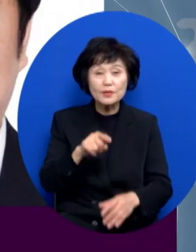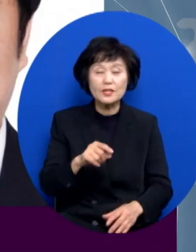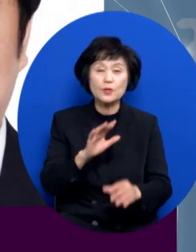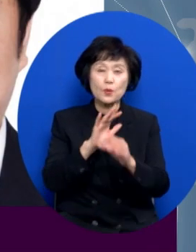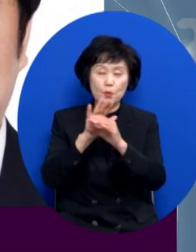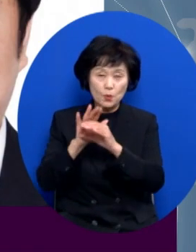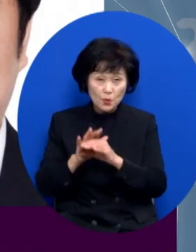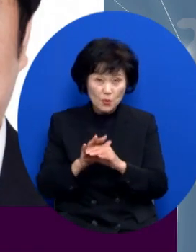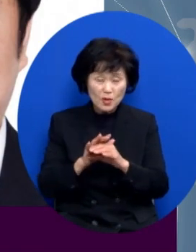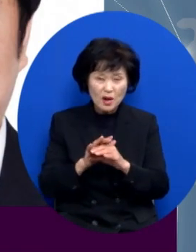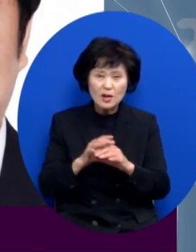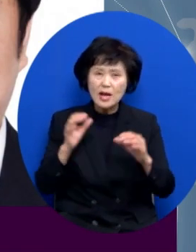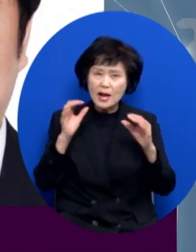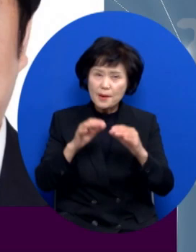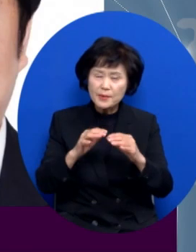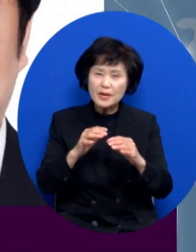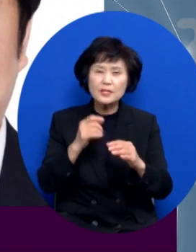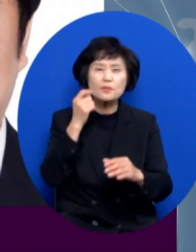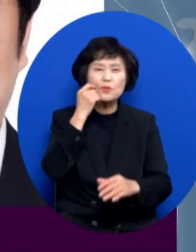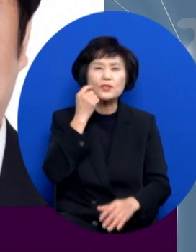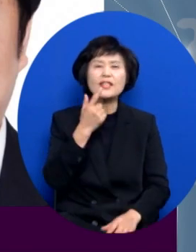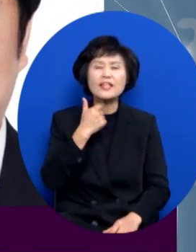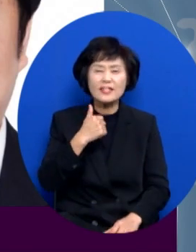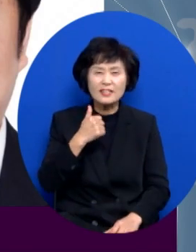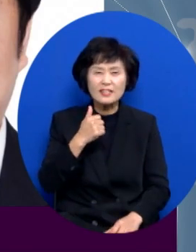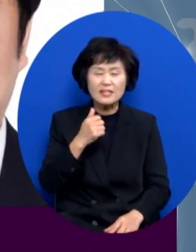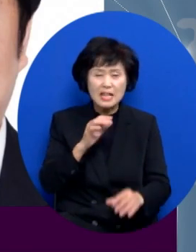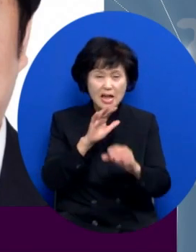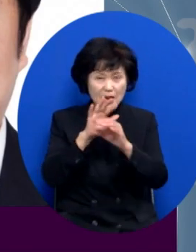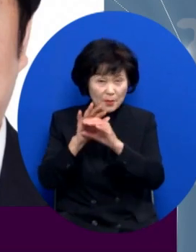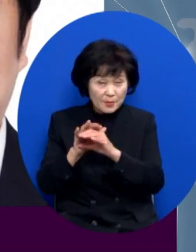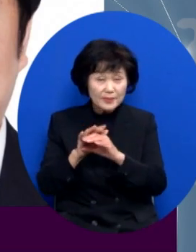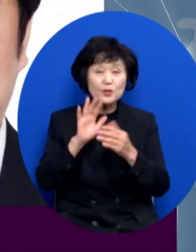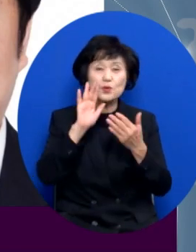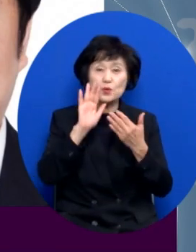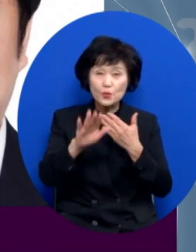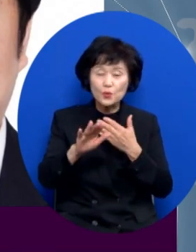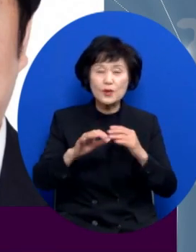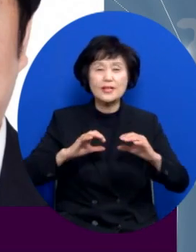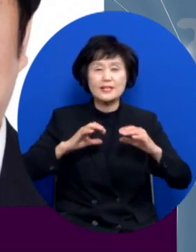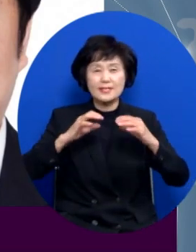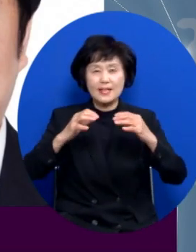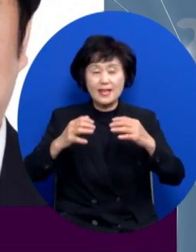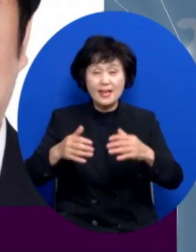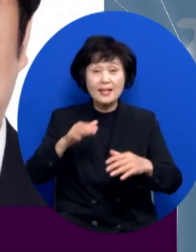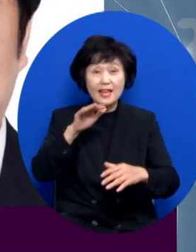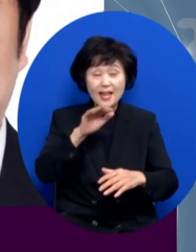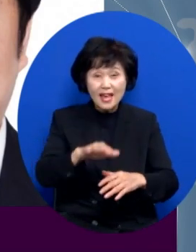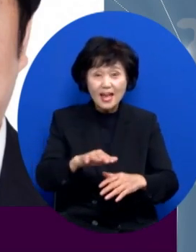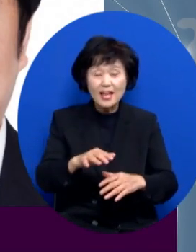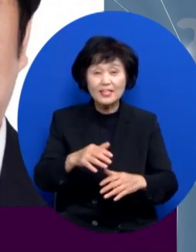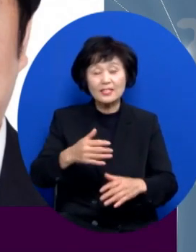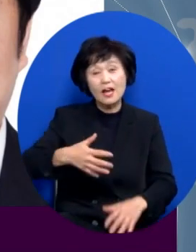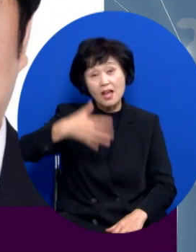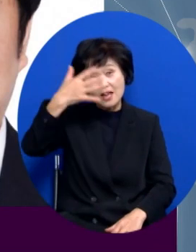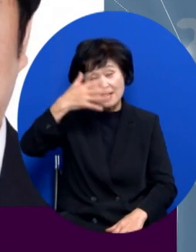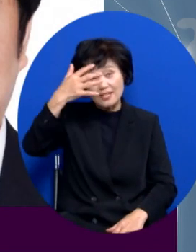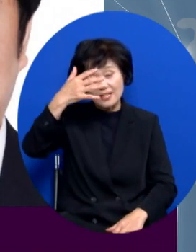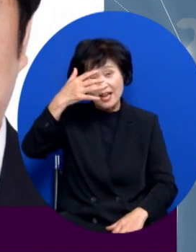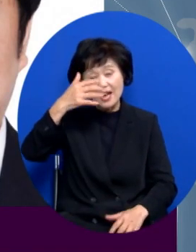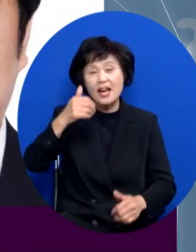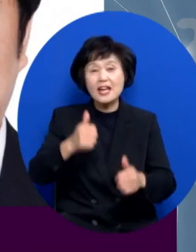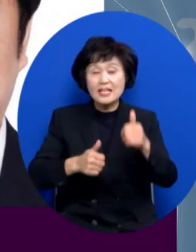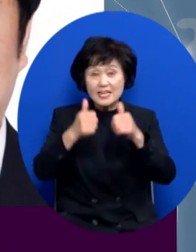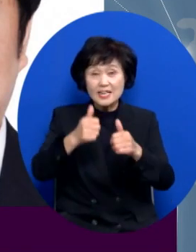코로나로 인해 현장에서 함께 할 수 없었던 펜데믹 상황 이후에 전 세계에서 예선 경기를 통해 본선